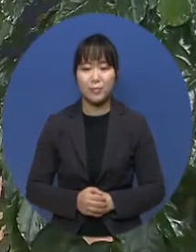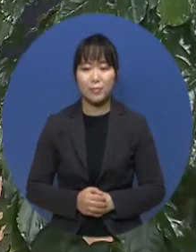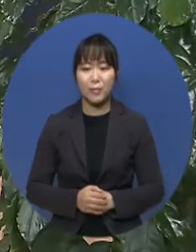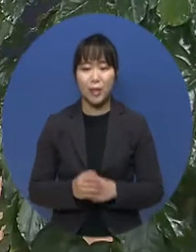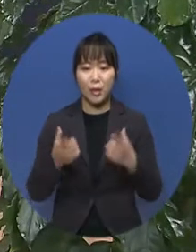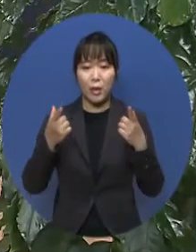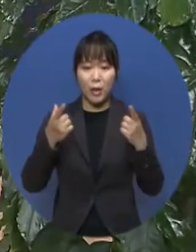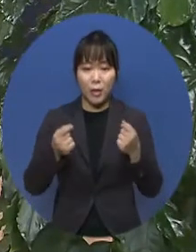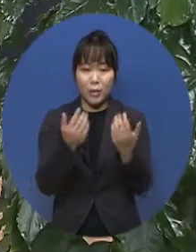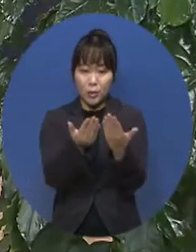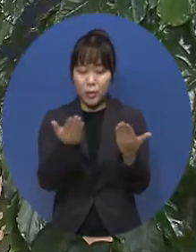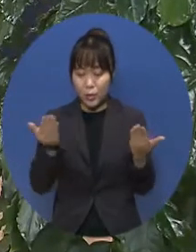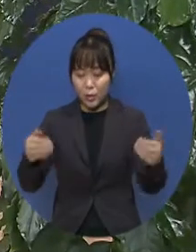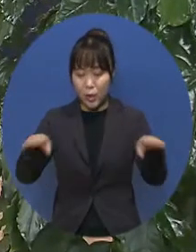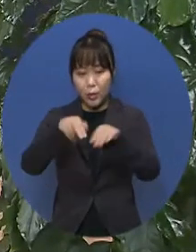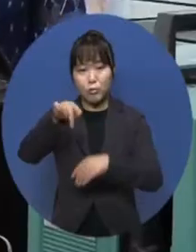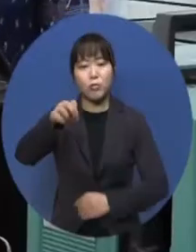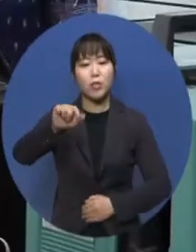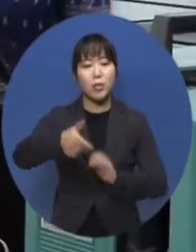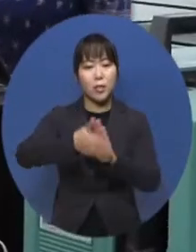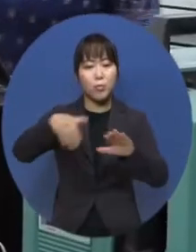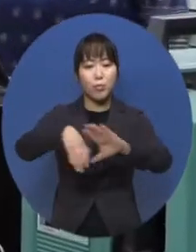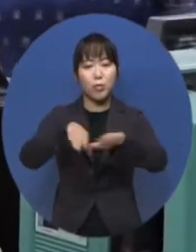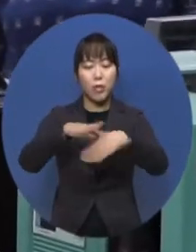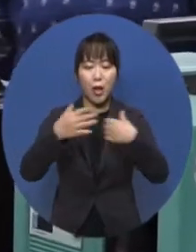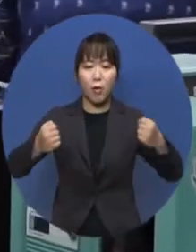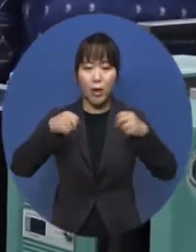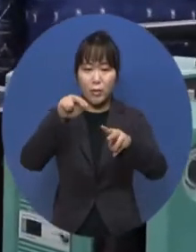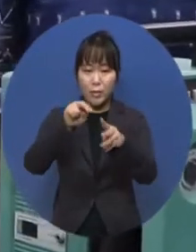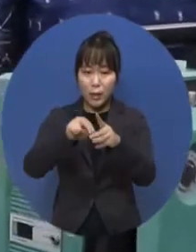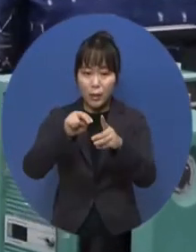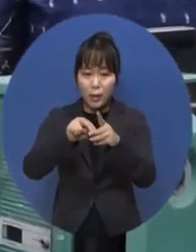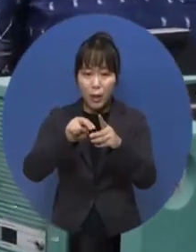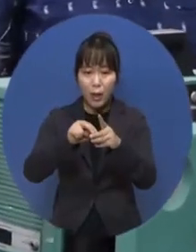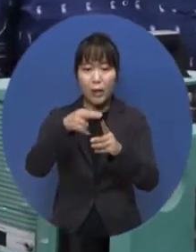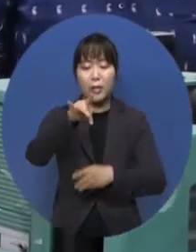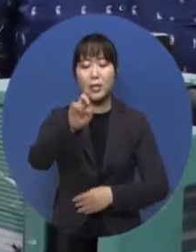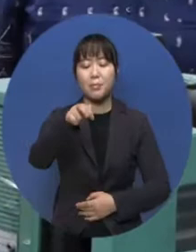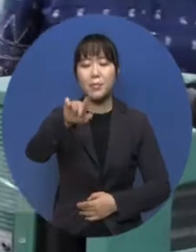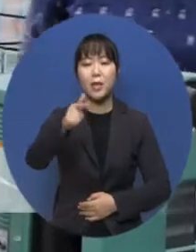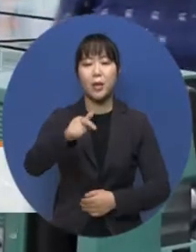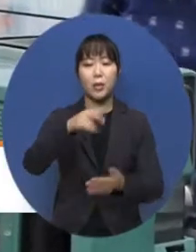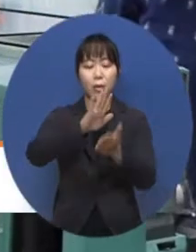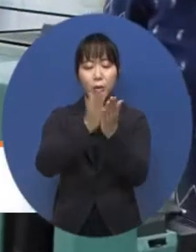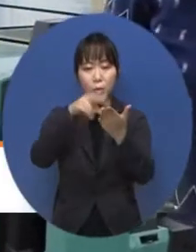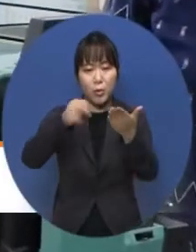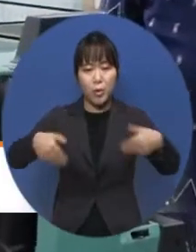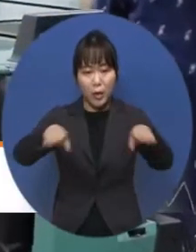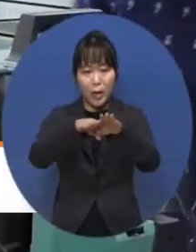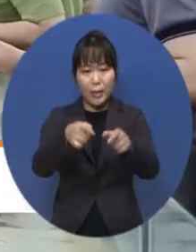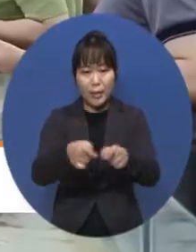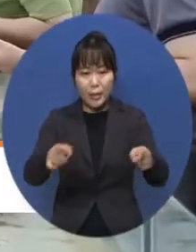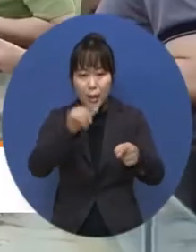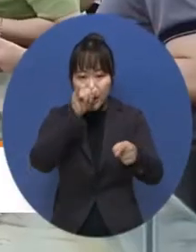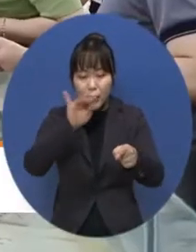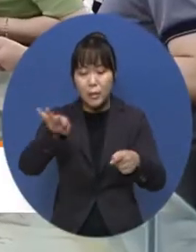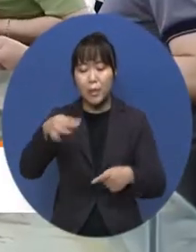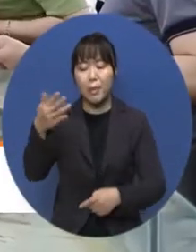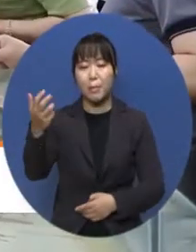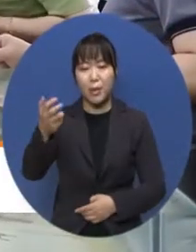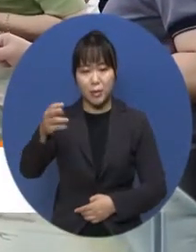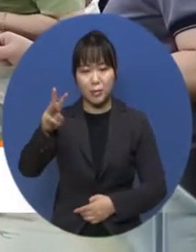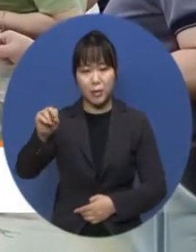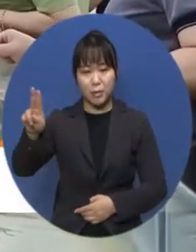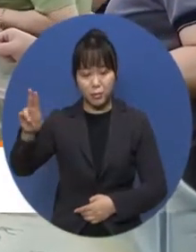시정자료 상설 전시관은 순천시 문화건강센터 삼산도서관 1층에 마련한 480제곱미터